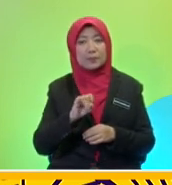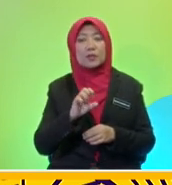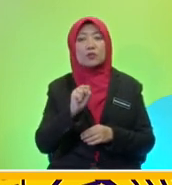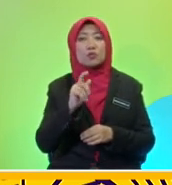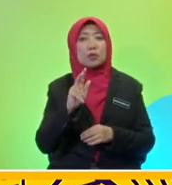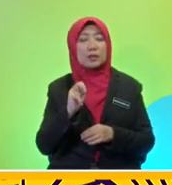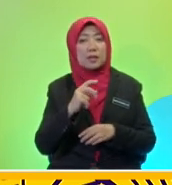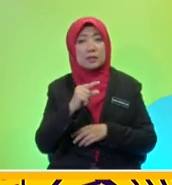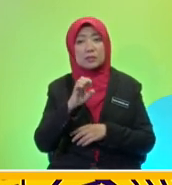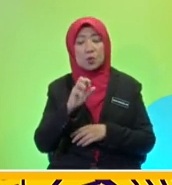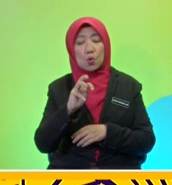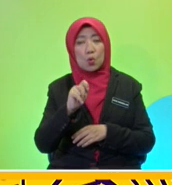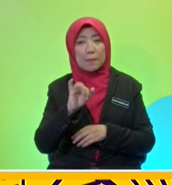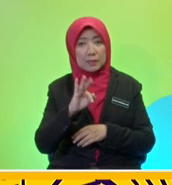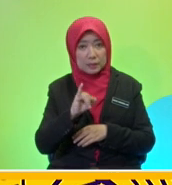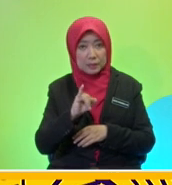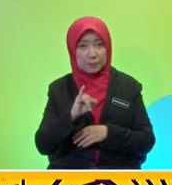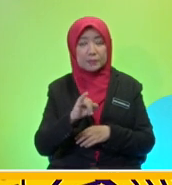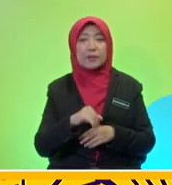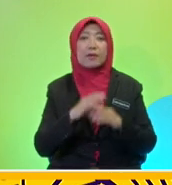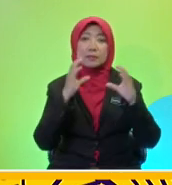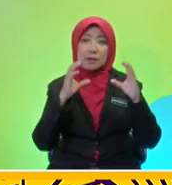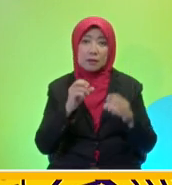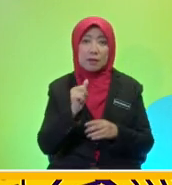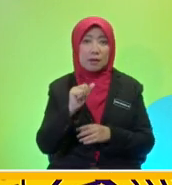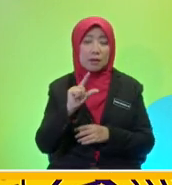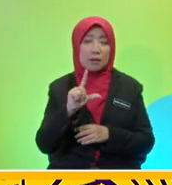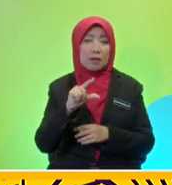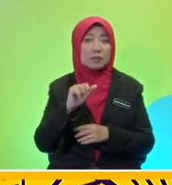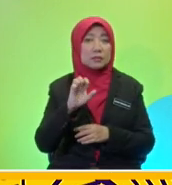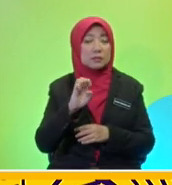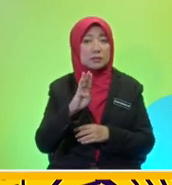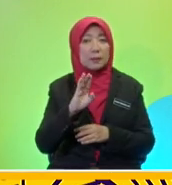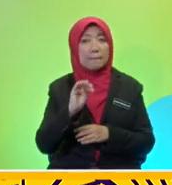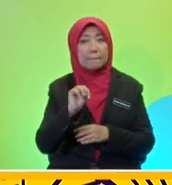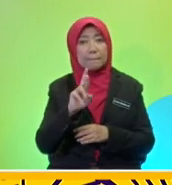yang ketiga adalah yang keempat adalah